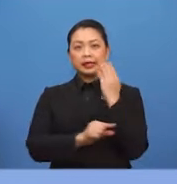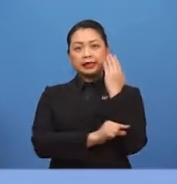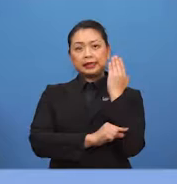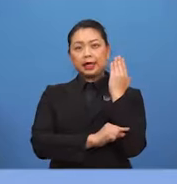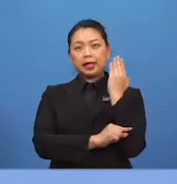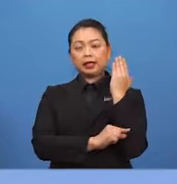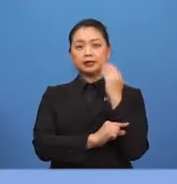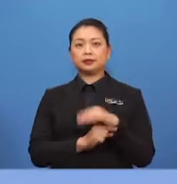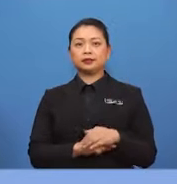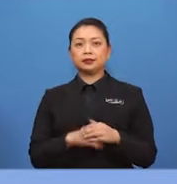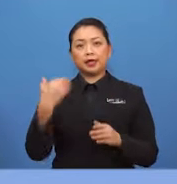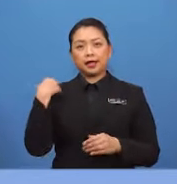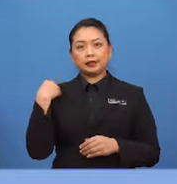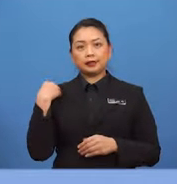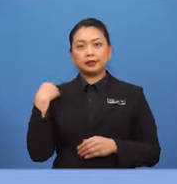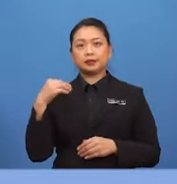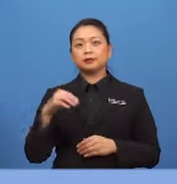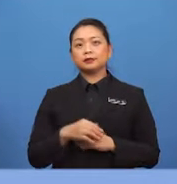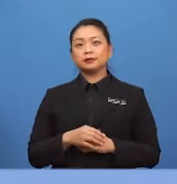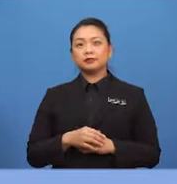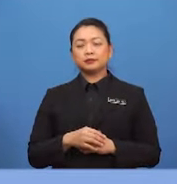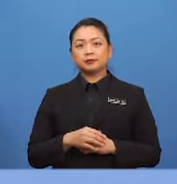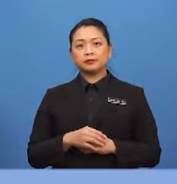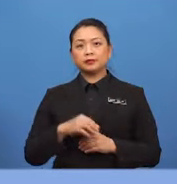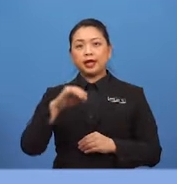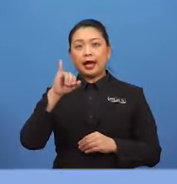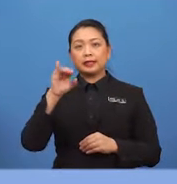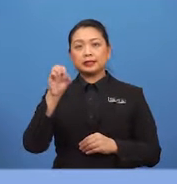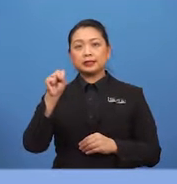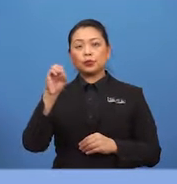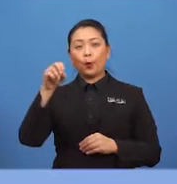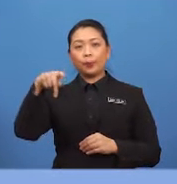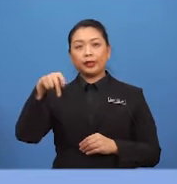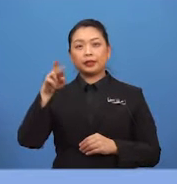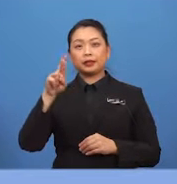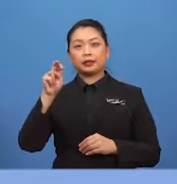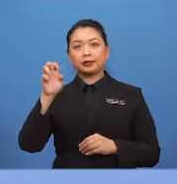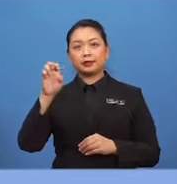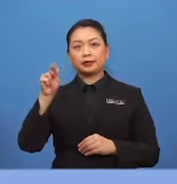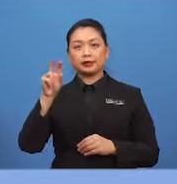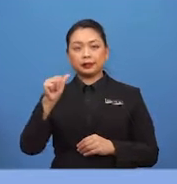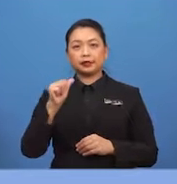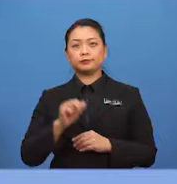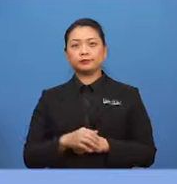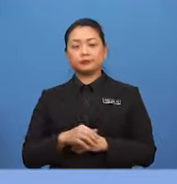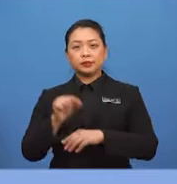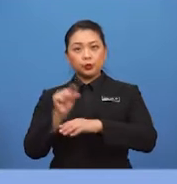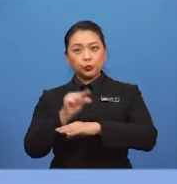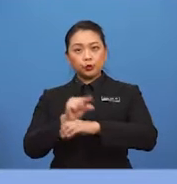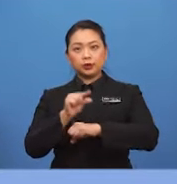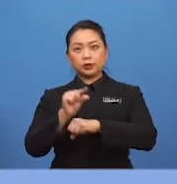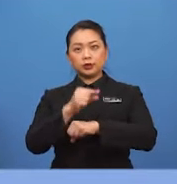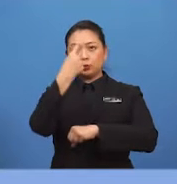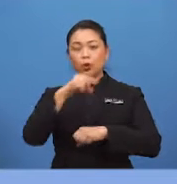asli yang terdiri daripada monomer isoprena. Polimer ini digunakan